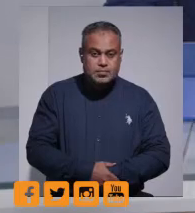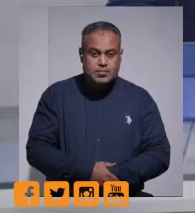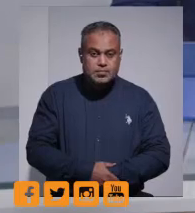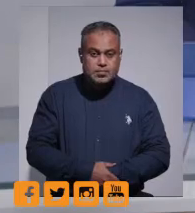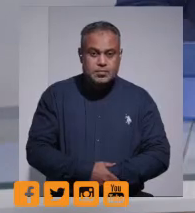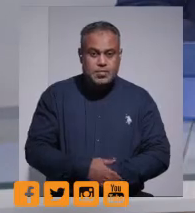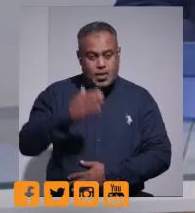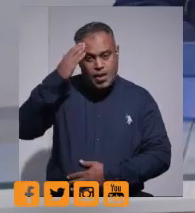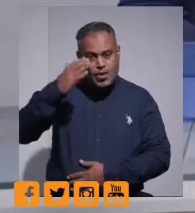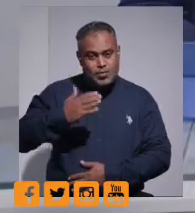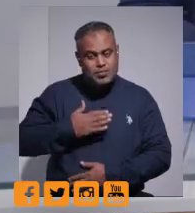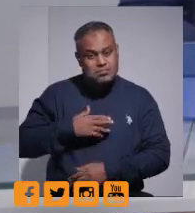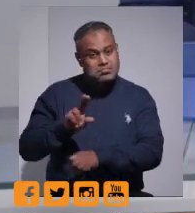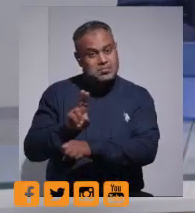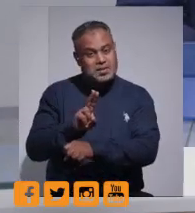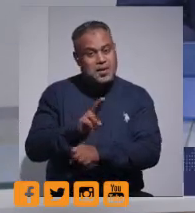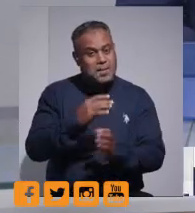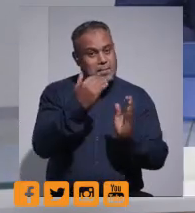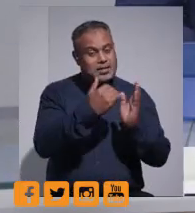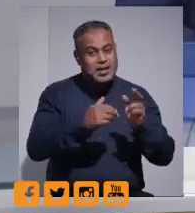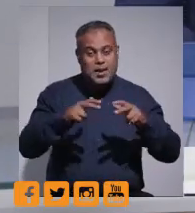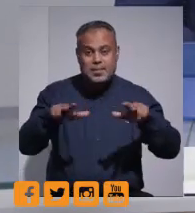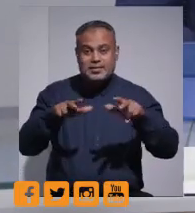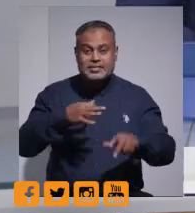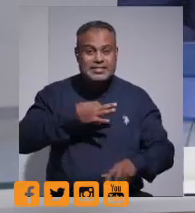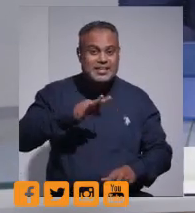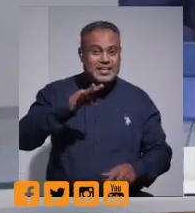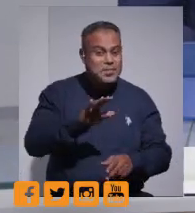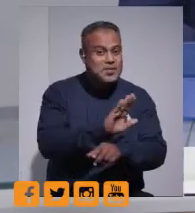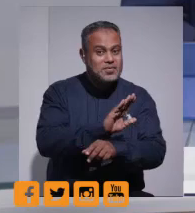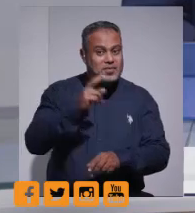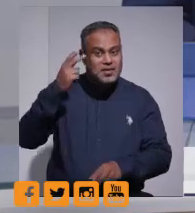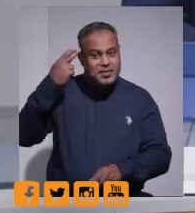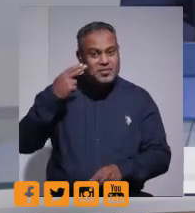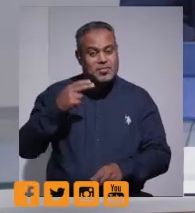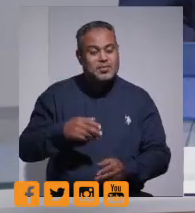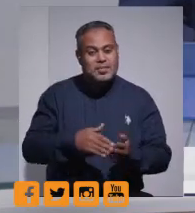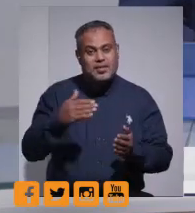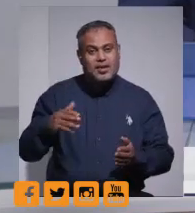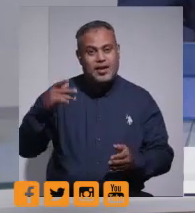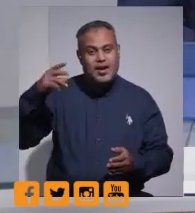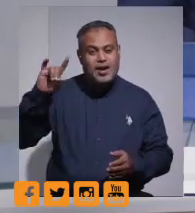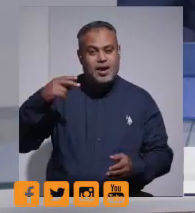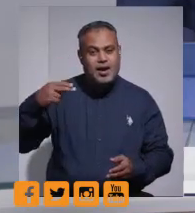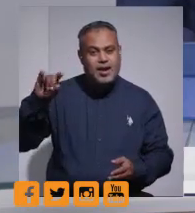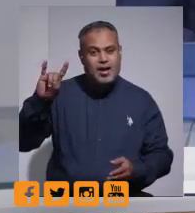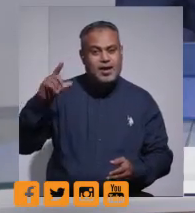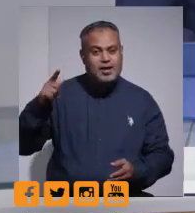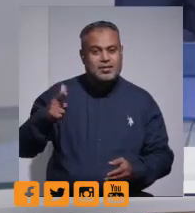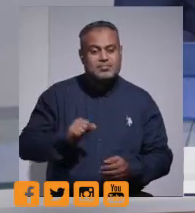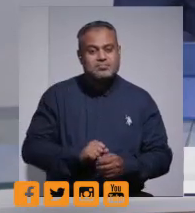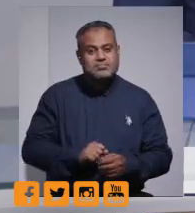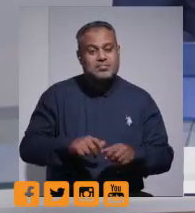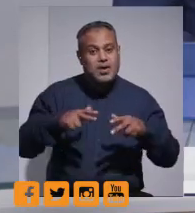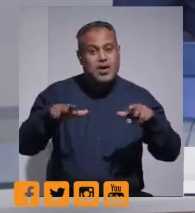حياكم الله مشاهدينا الكرام لا نشره اخبار جديده من تلفزيون حضرموت والبدايه معنا اذا نبدا مع خبر صدور القرار